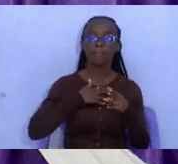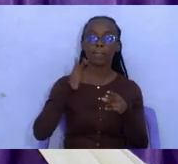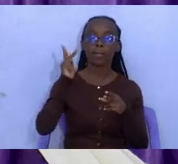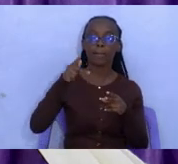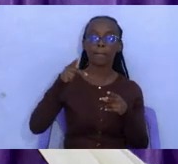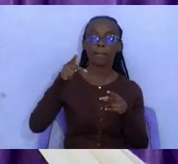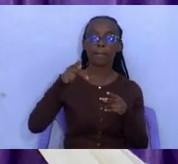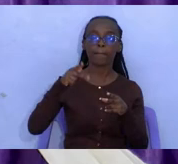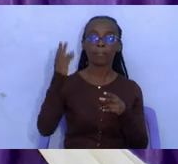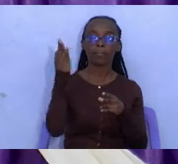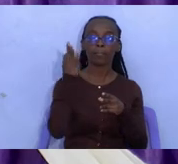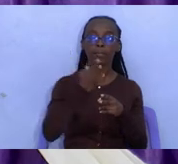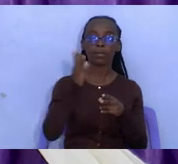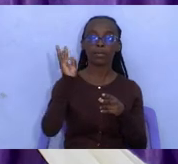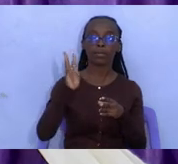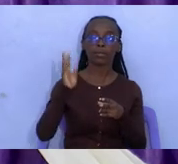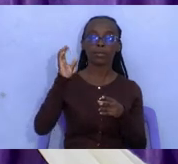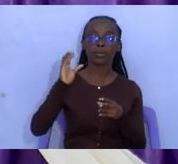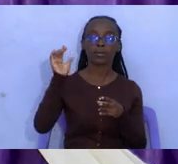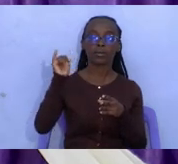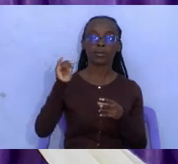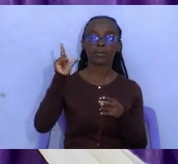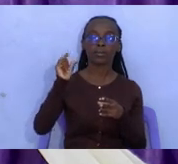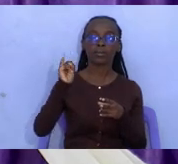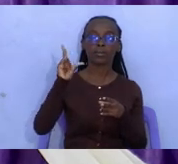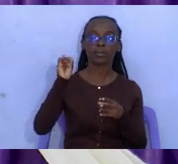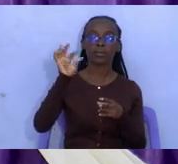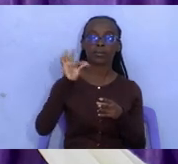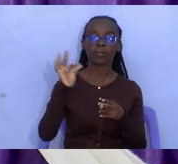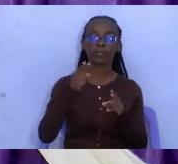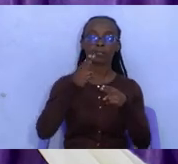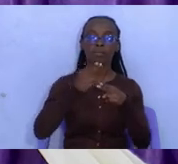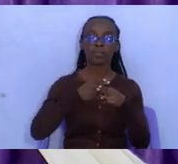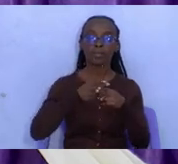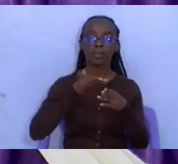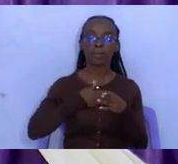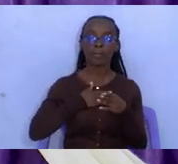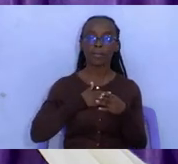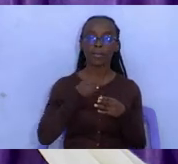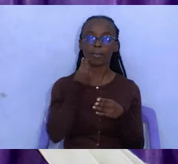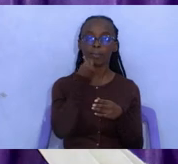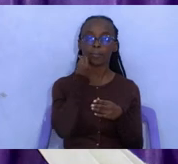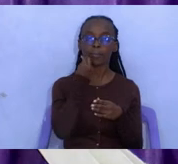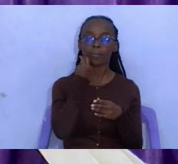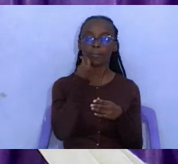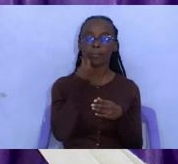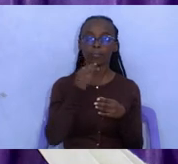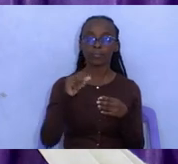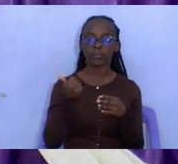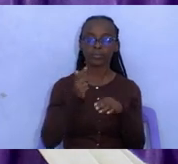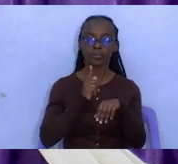Wycliffe. Mkalimani wangu kwa njia ya ishara naitwa Neema Refa. Na ni wakati nililete neno la